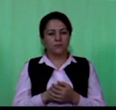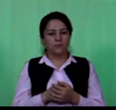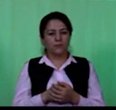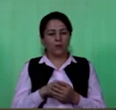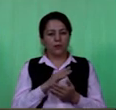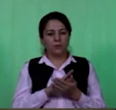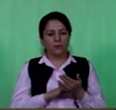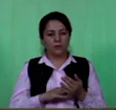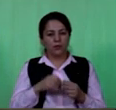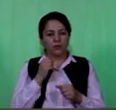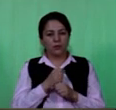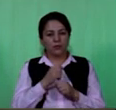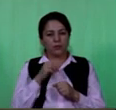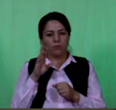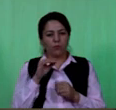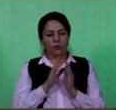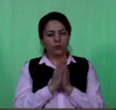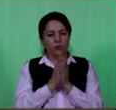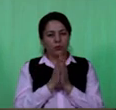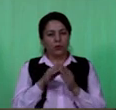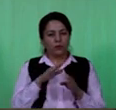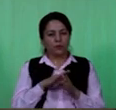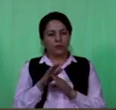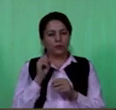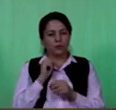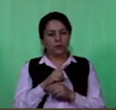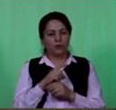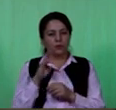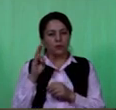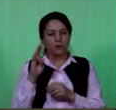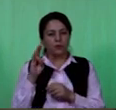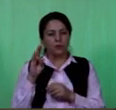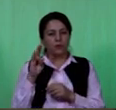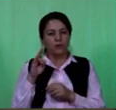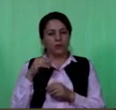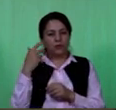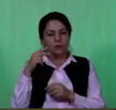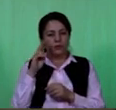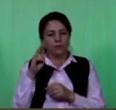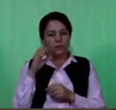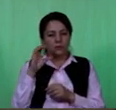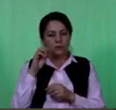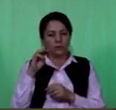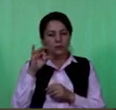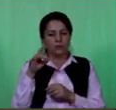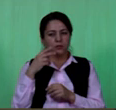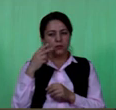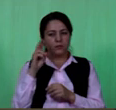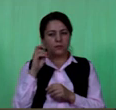продолжаем работать по учебнику выполним задание 32 на странице 204